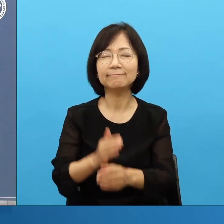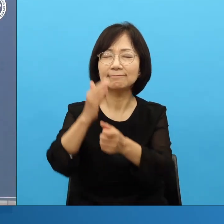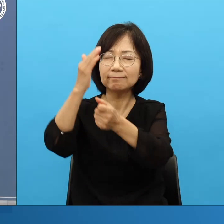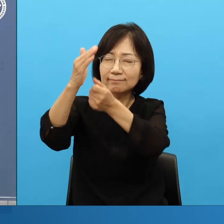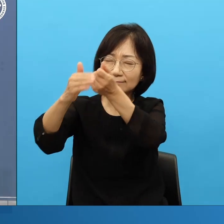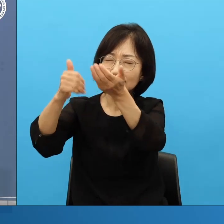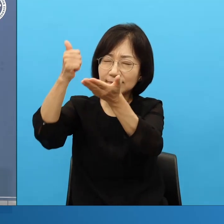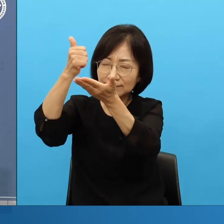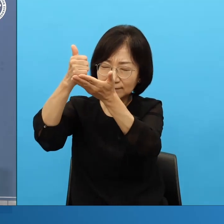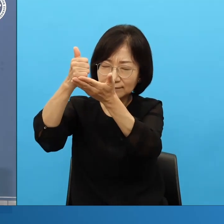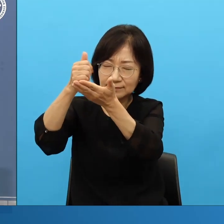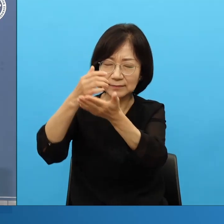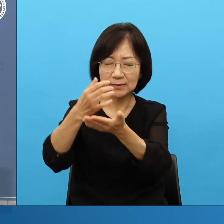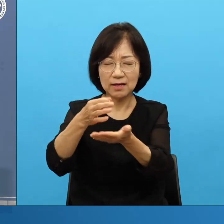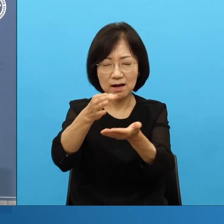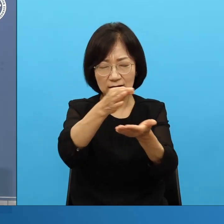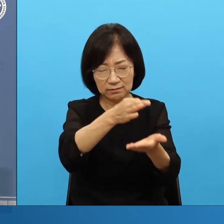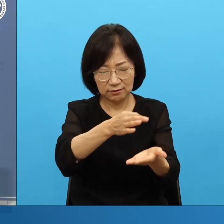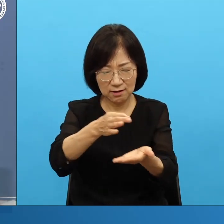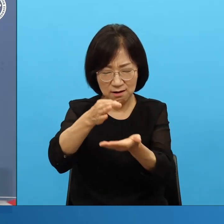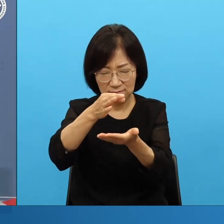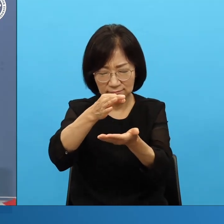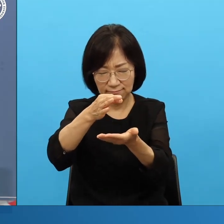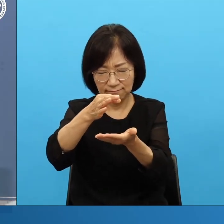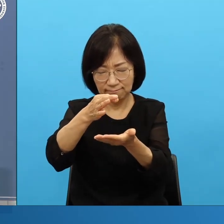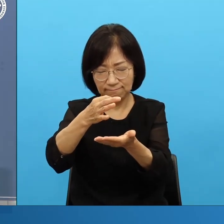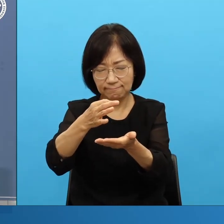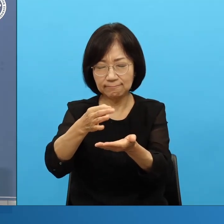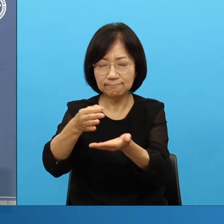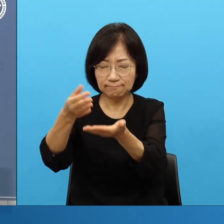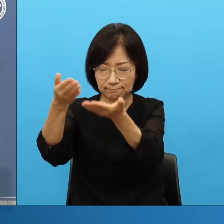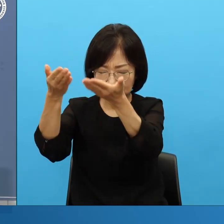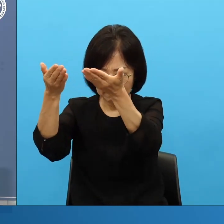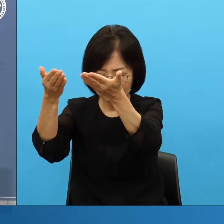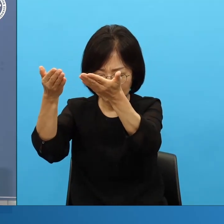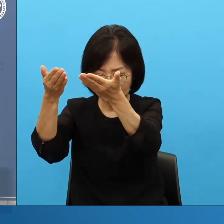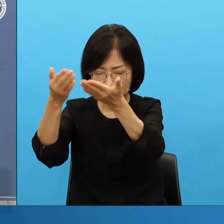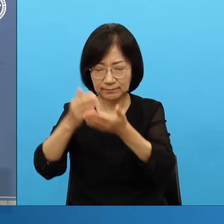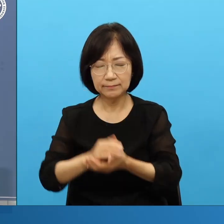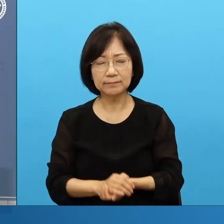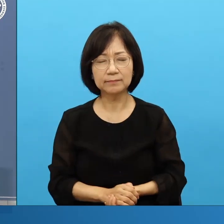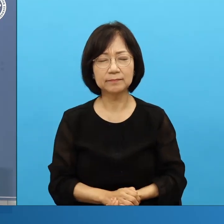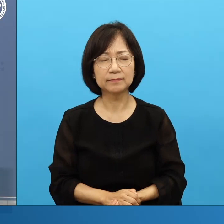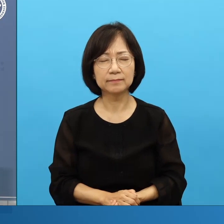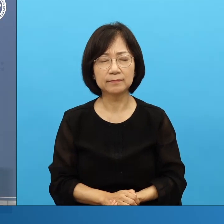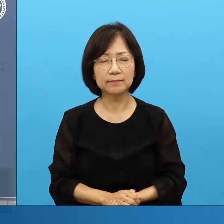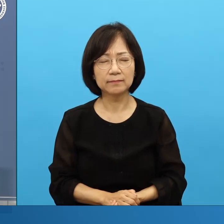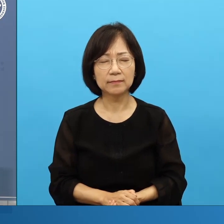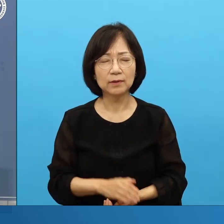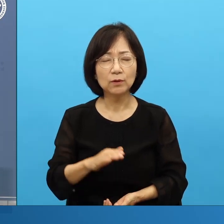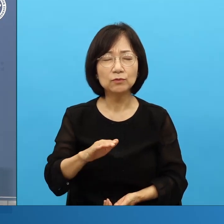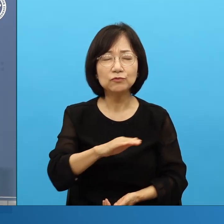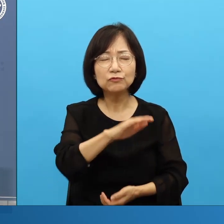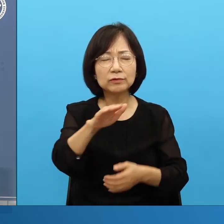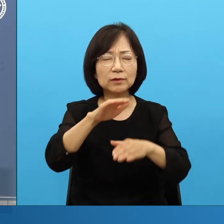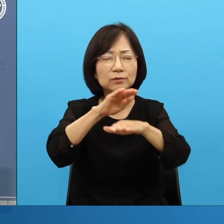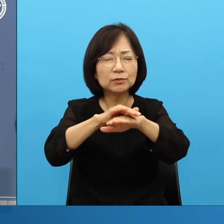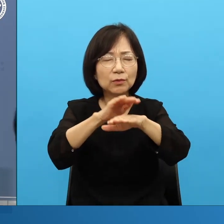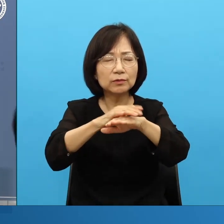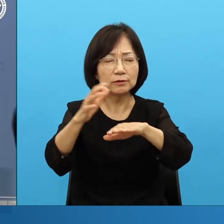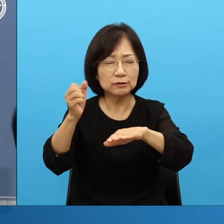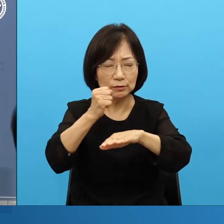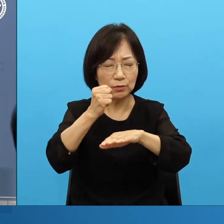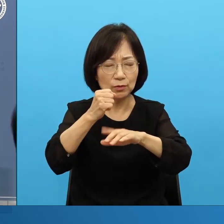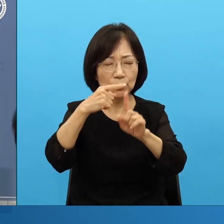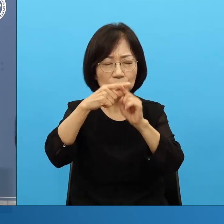하나님께 예물을 드립니다. Father, we give our offering unto you. 우리의 손으로 이곳에 세 가지 뜰을 세우게 해